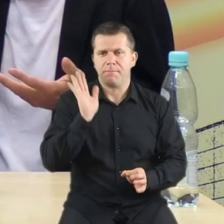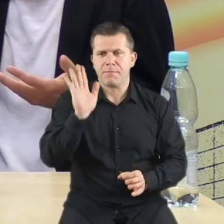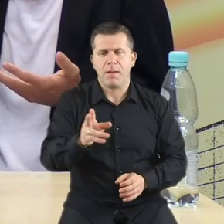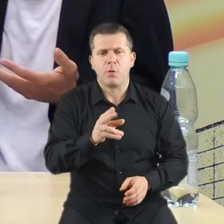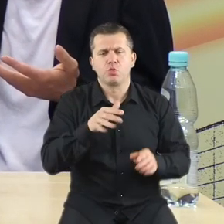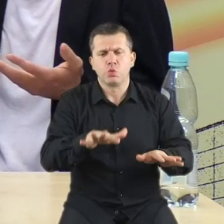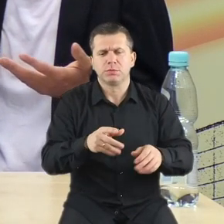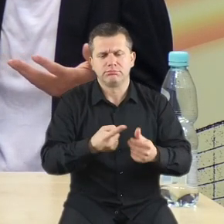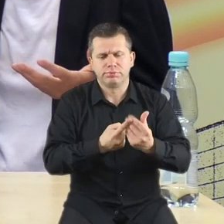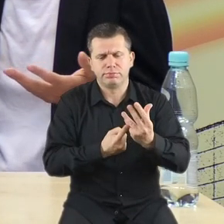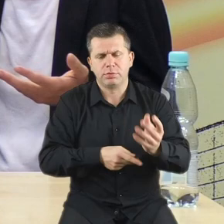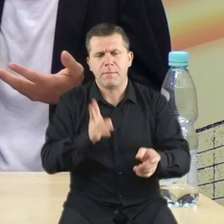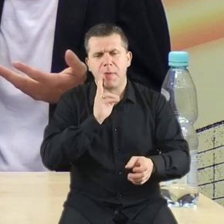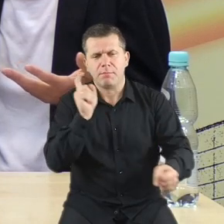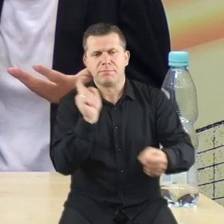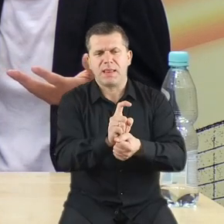mówił.